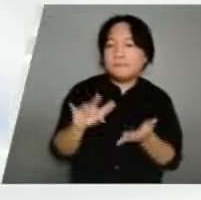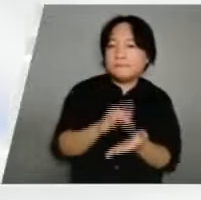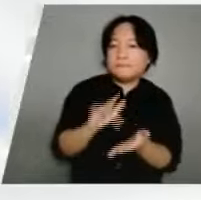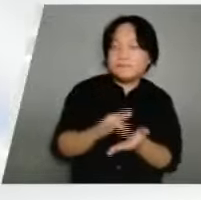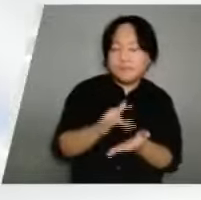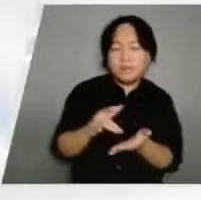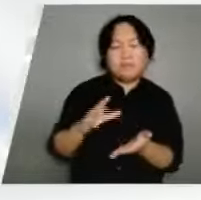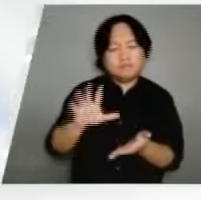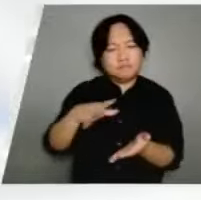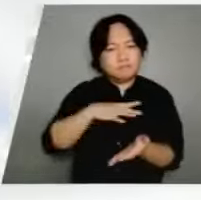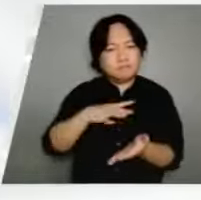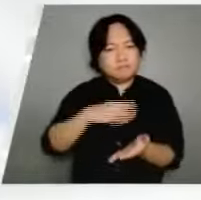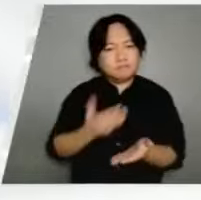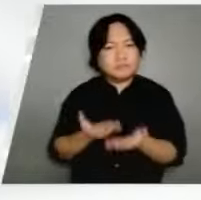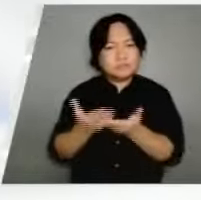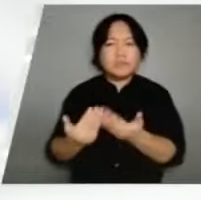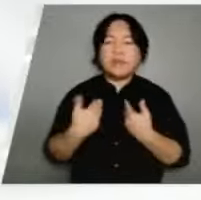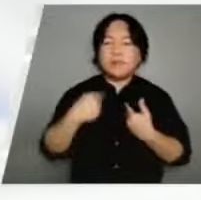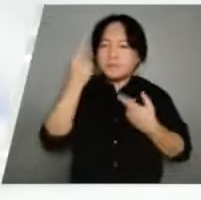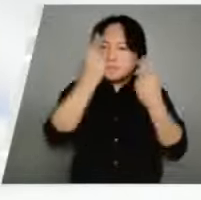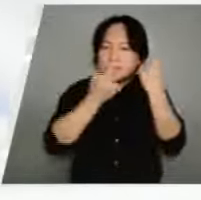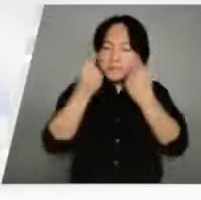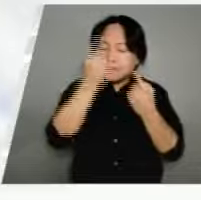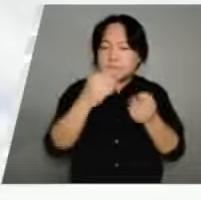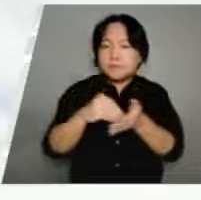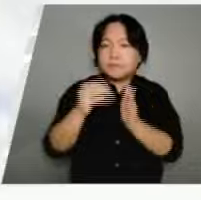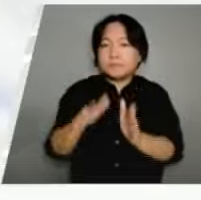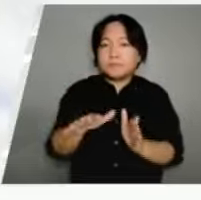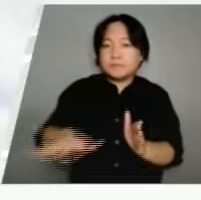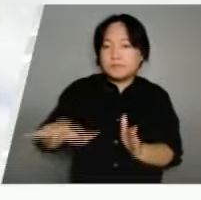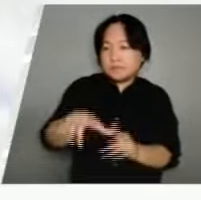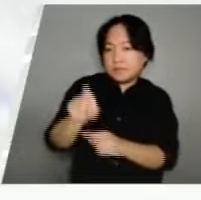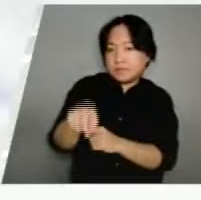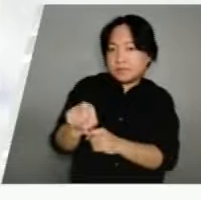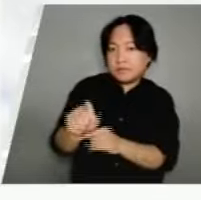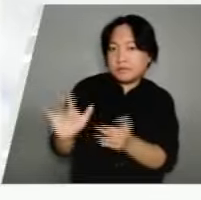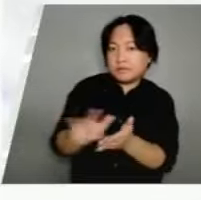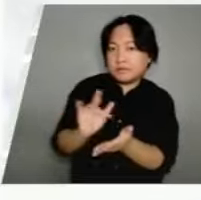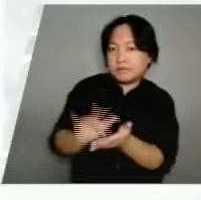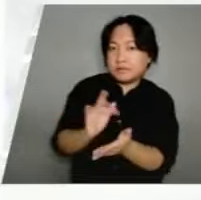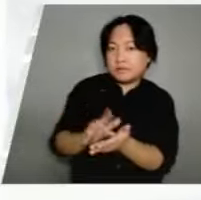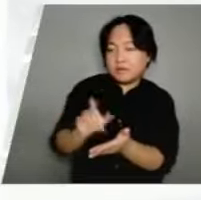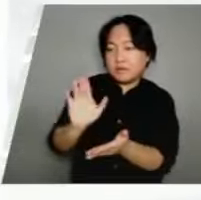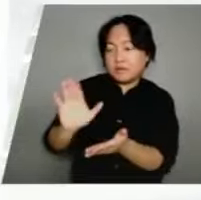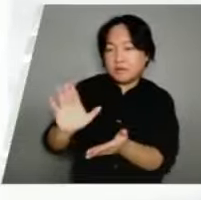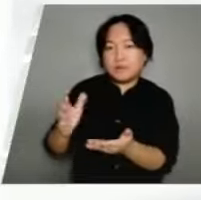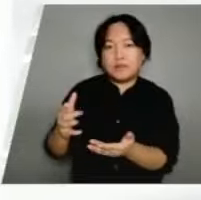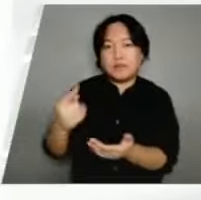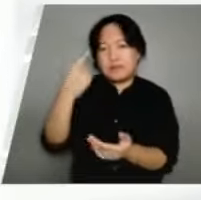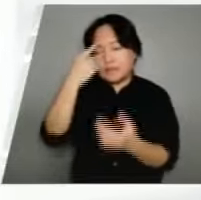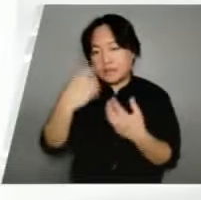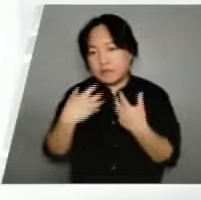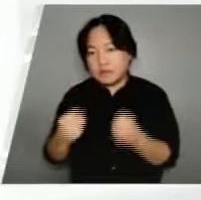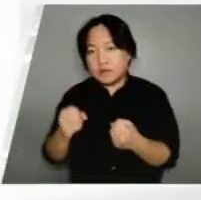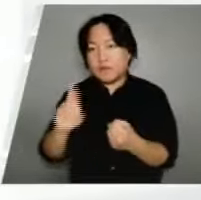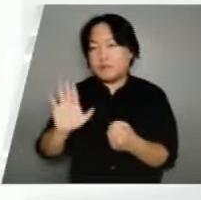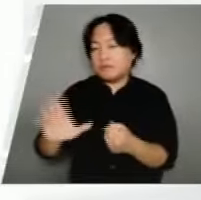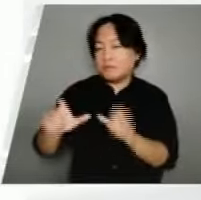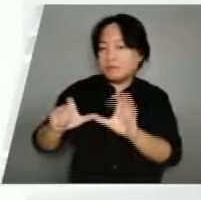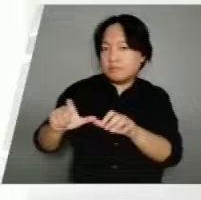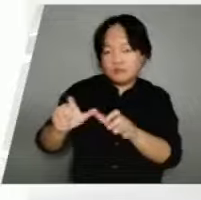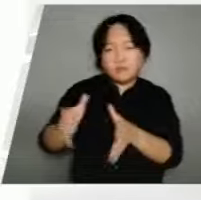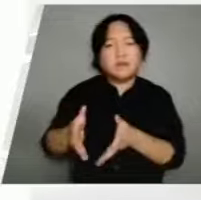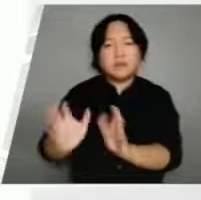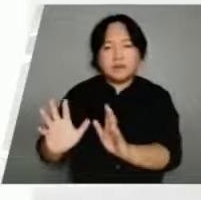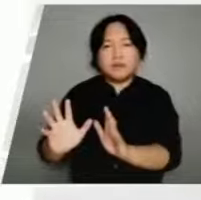ng konsiderasyon ang mga mag-aaral na nangangailangan ng gadgets para sa kanilang health condition o kapansanan na may patunay